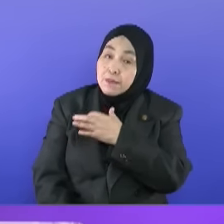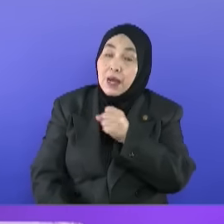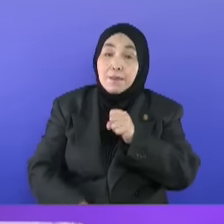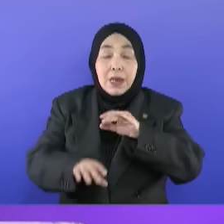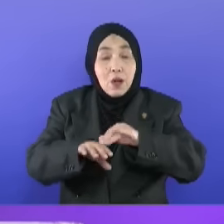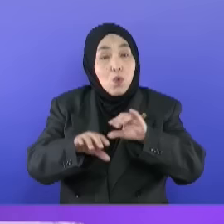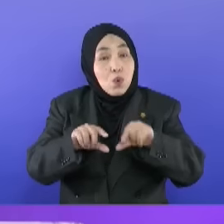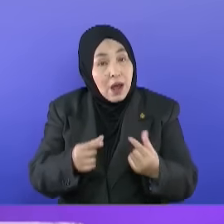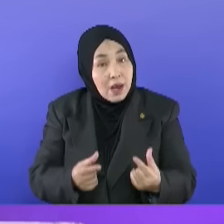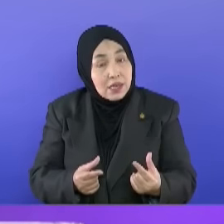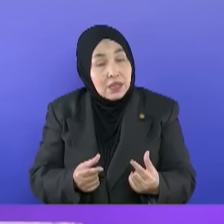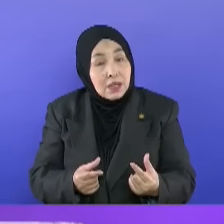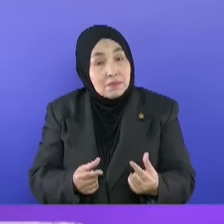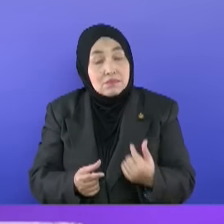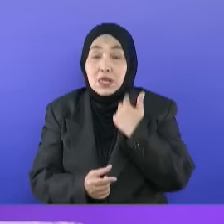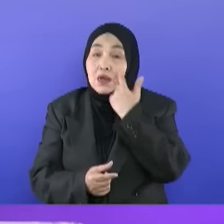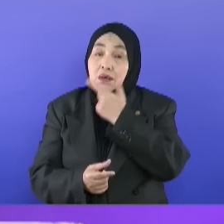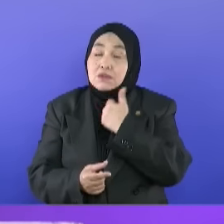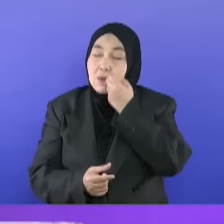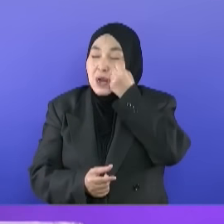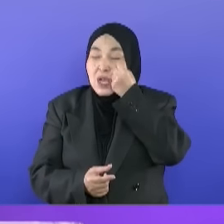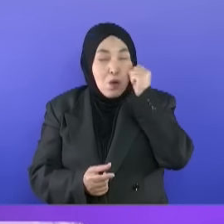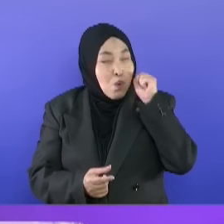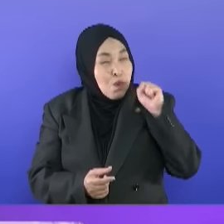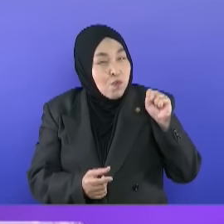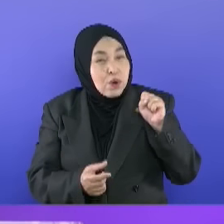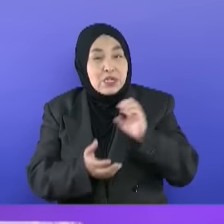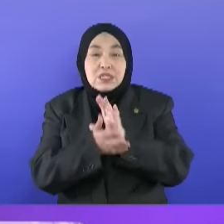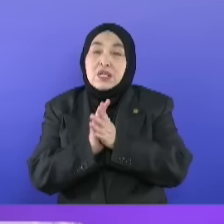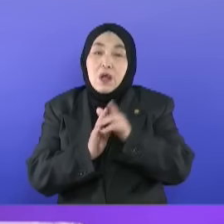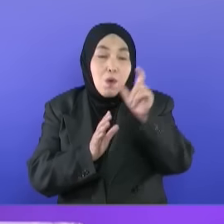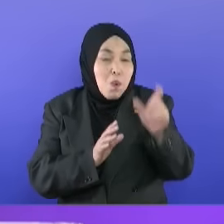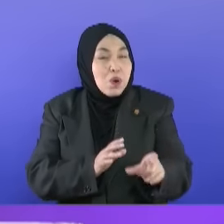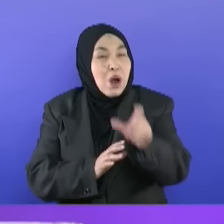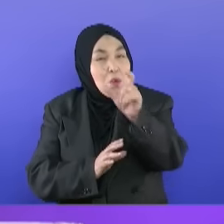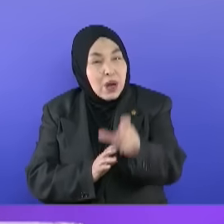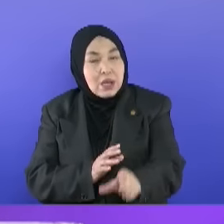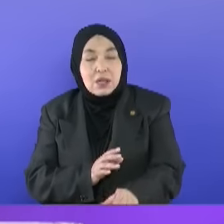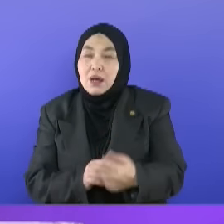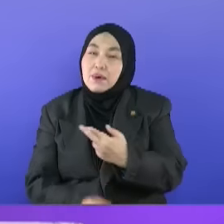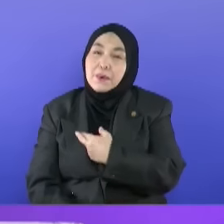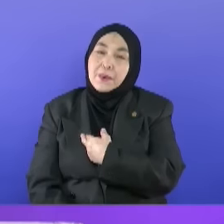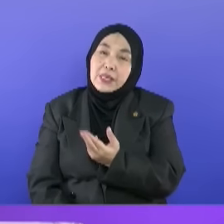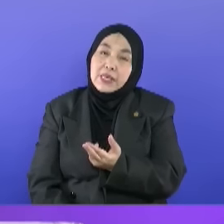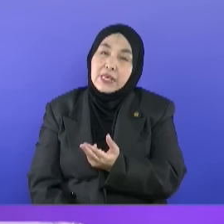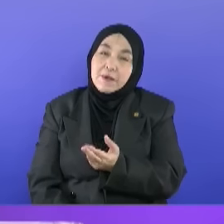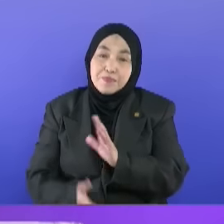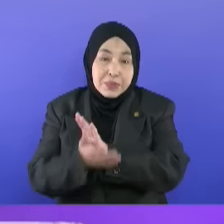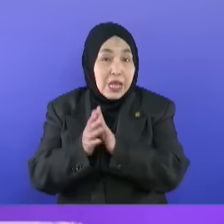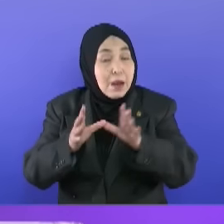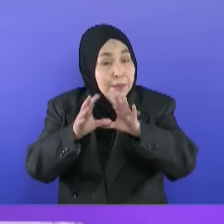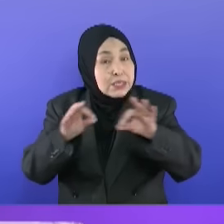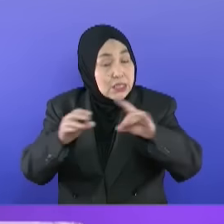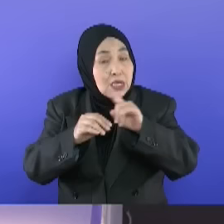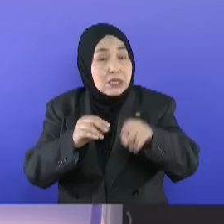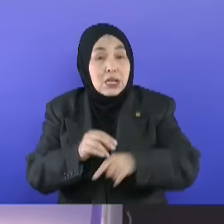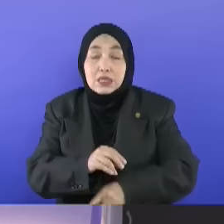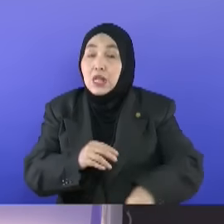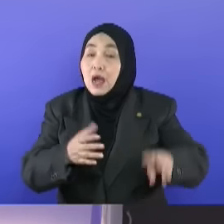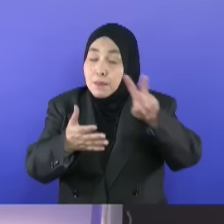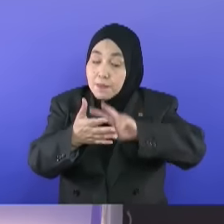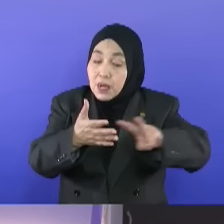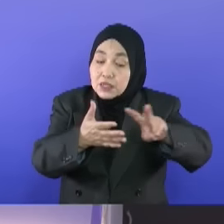al-Quran. Barangsapa yang kufur padanya maka orang-orang ini adalah rugi. Jadi bercakap tentang tilawah dengan